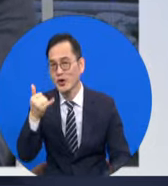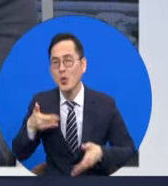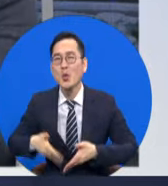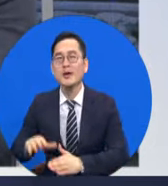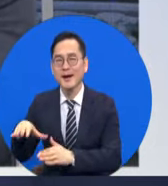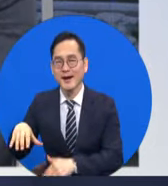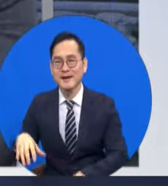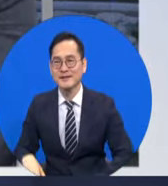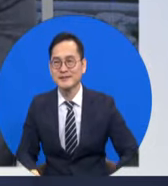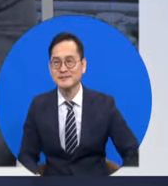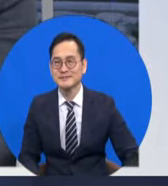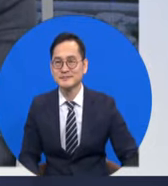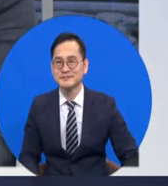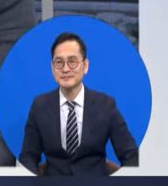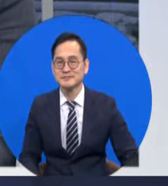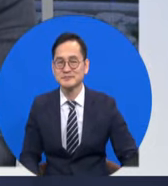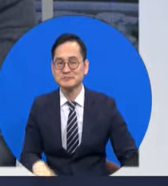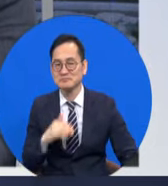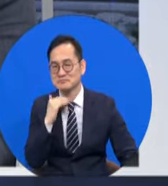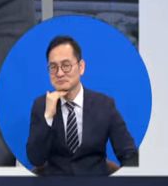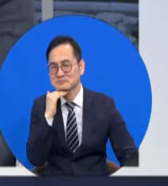때 촥 나오는 어떤